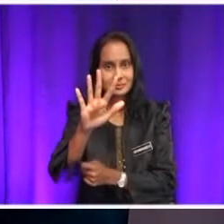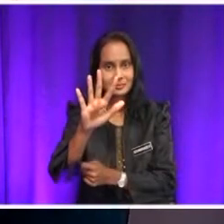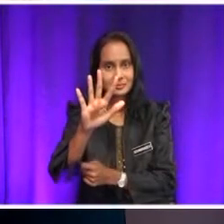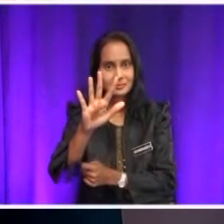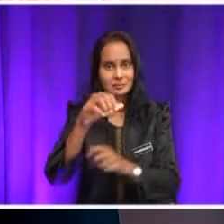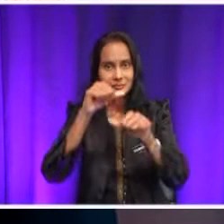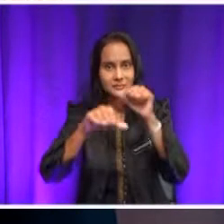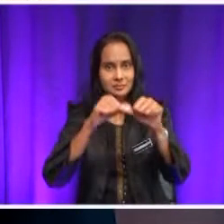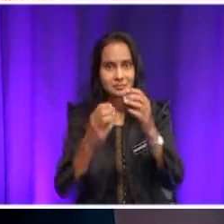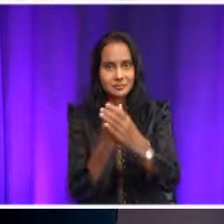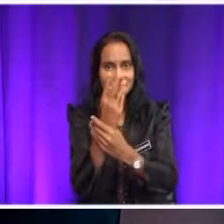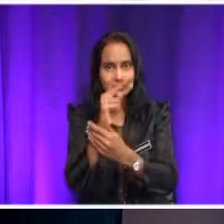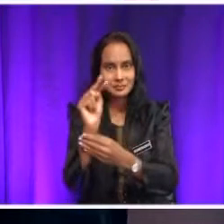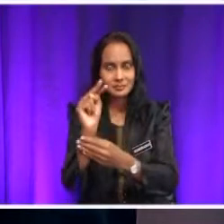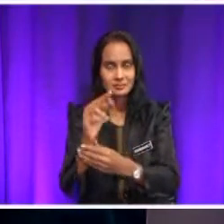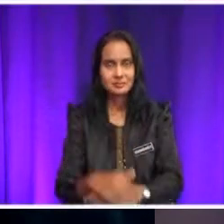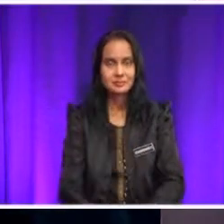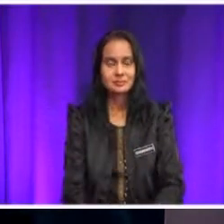sains tumbuhan